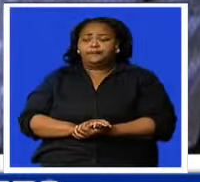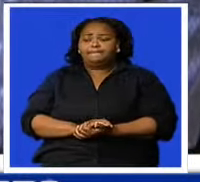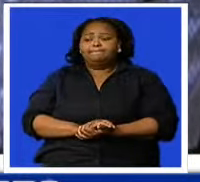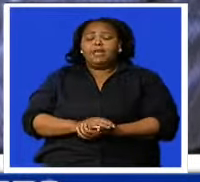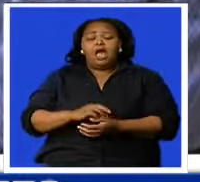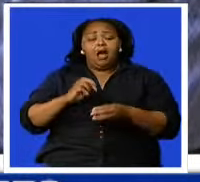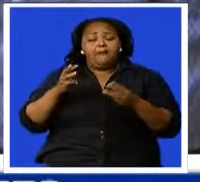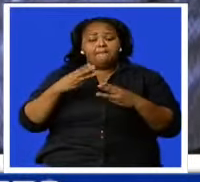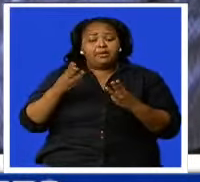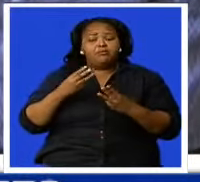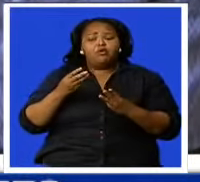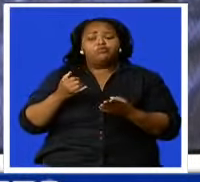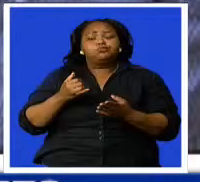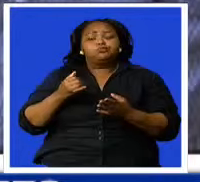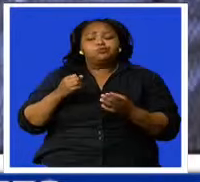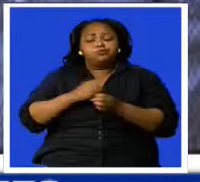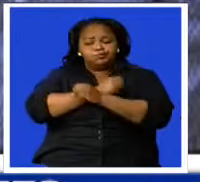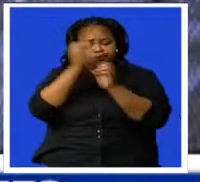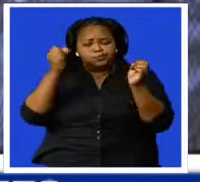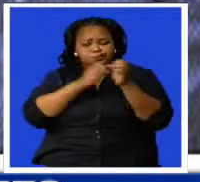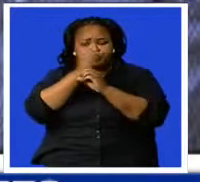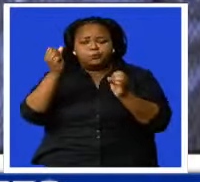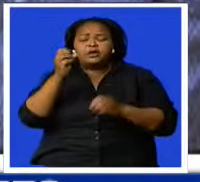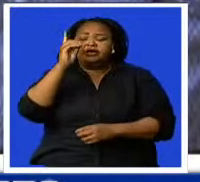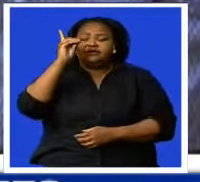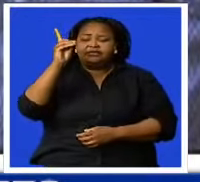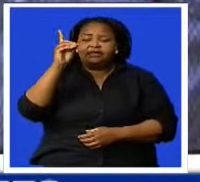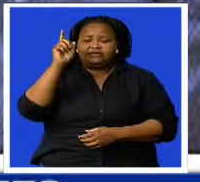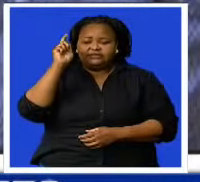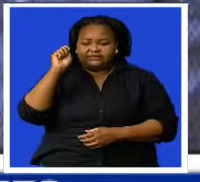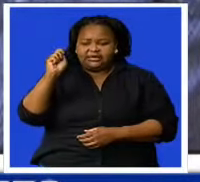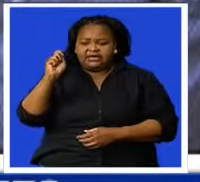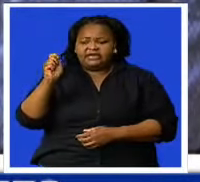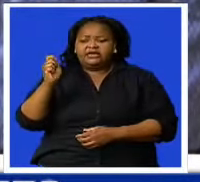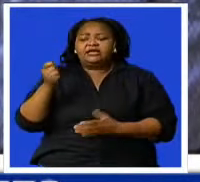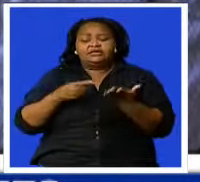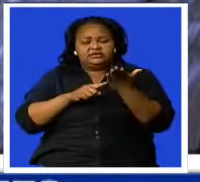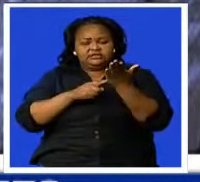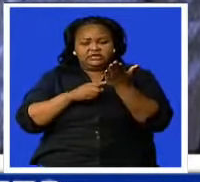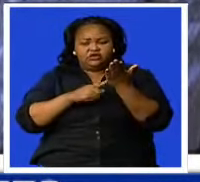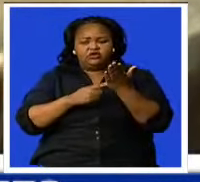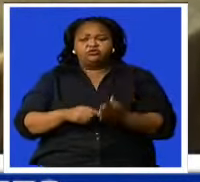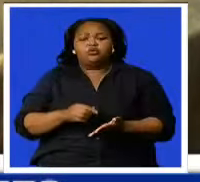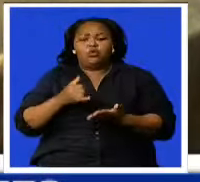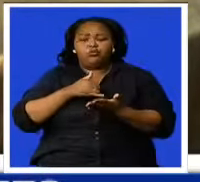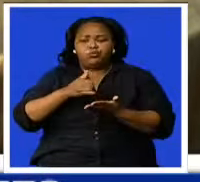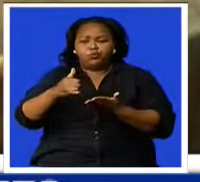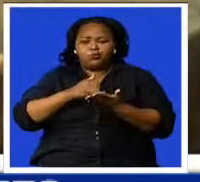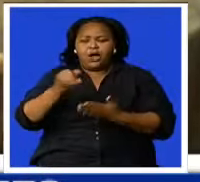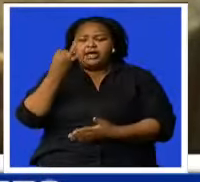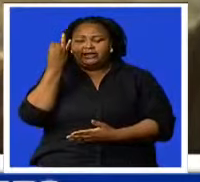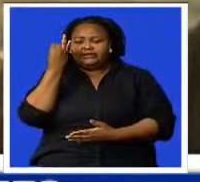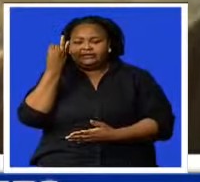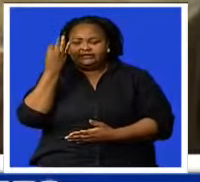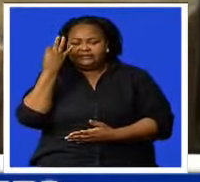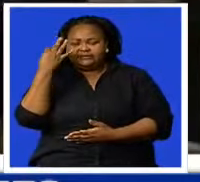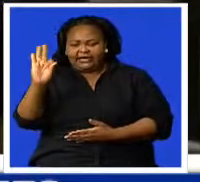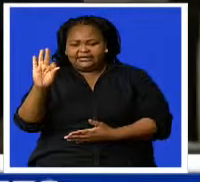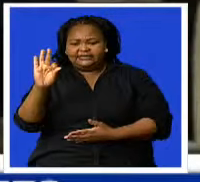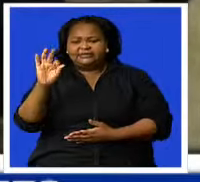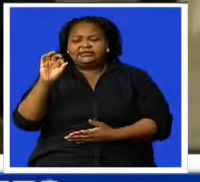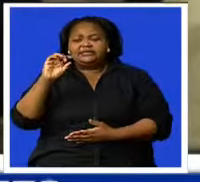badlela ubhethu kube yi-DT Technologies kansi-ke bahambe nemali letinkulungwane letingemashumi lamathathu 30,000